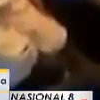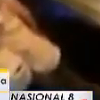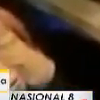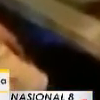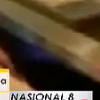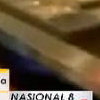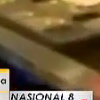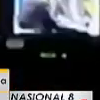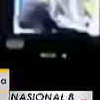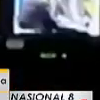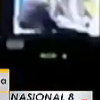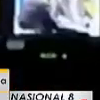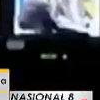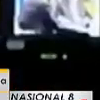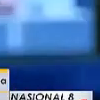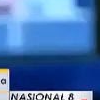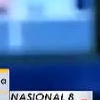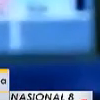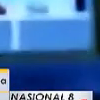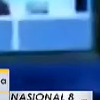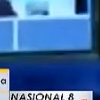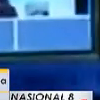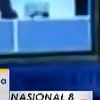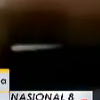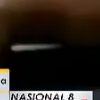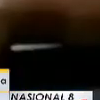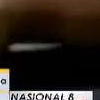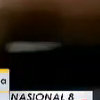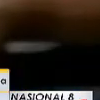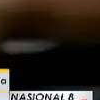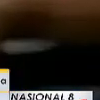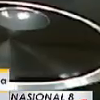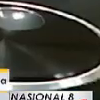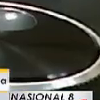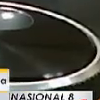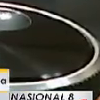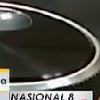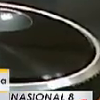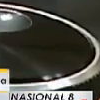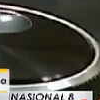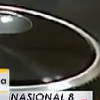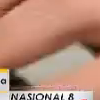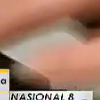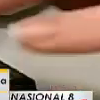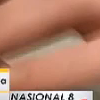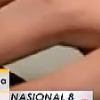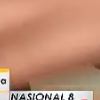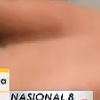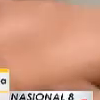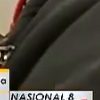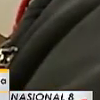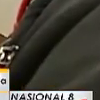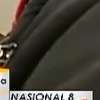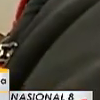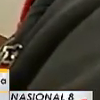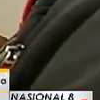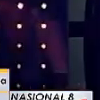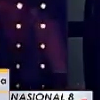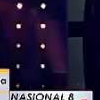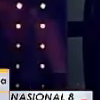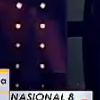untuk negara satu Malaysia bilang bangsa